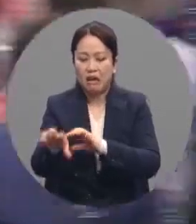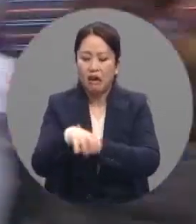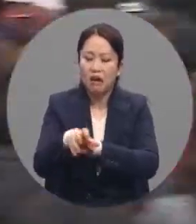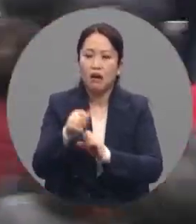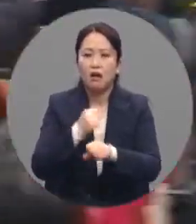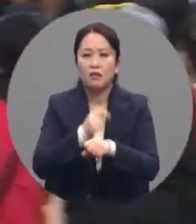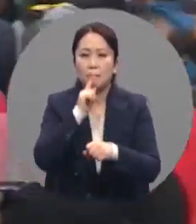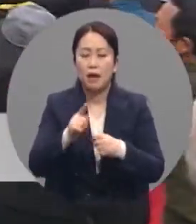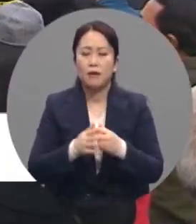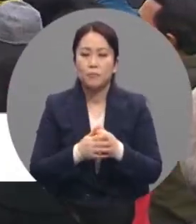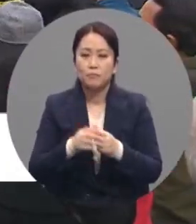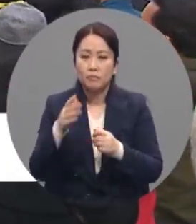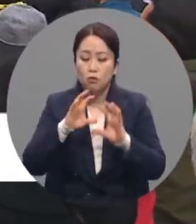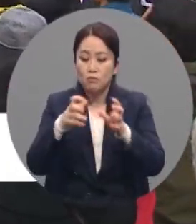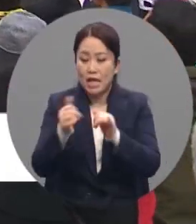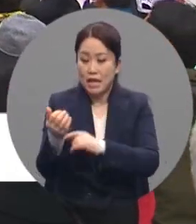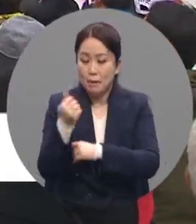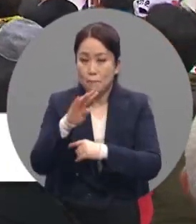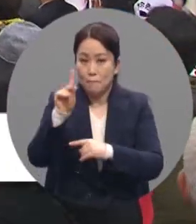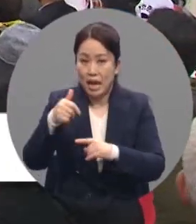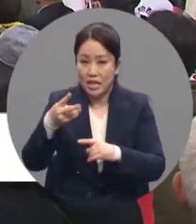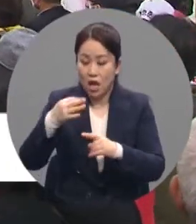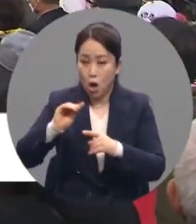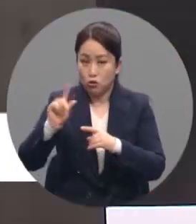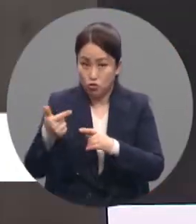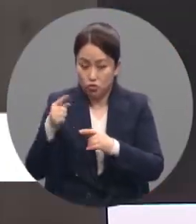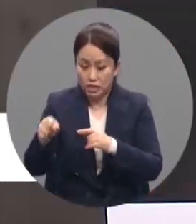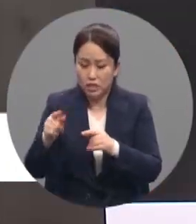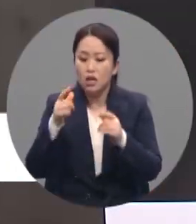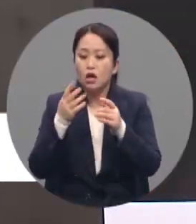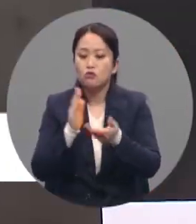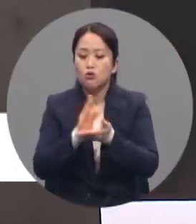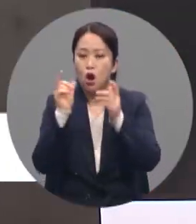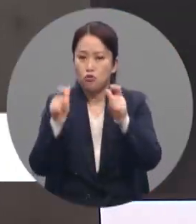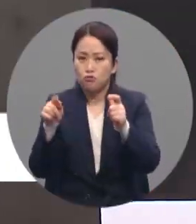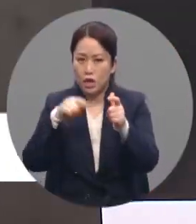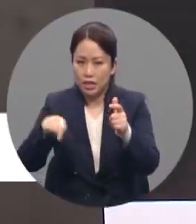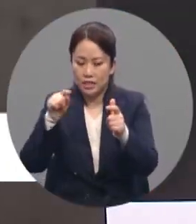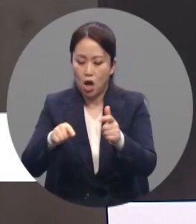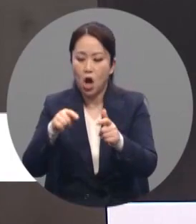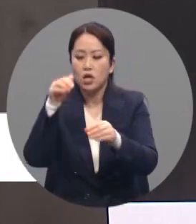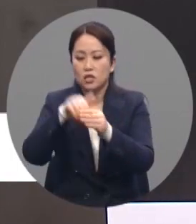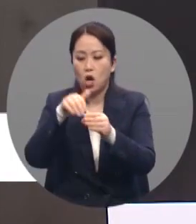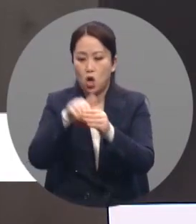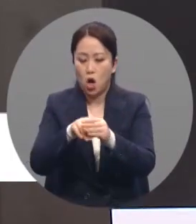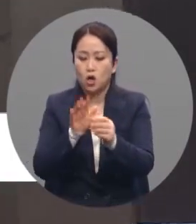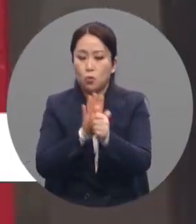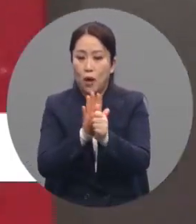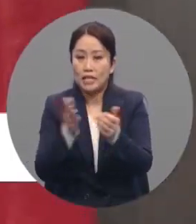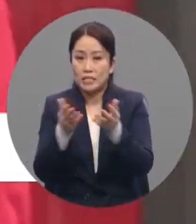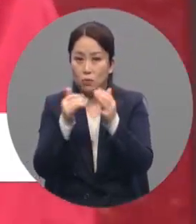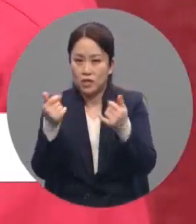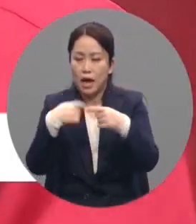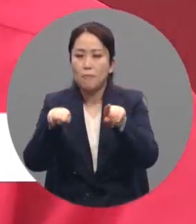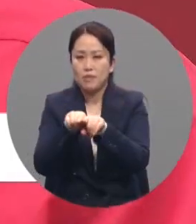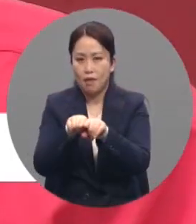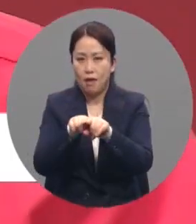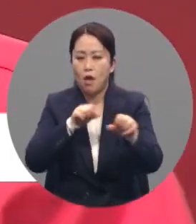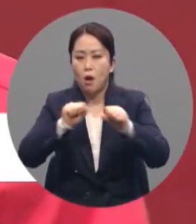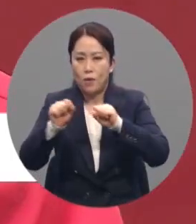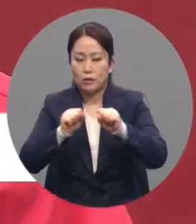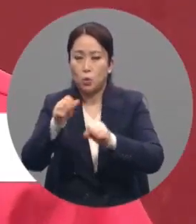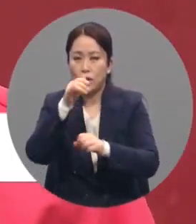박형준 후보는 수용구에서 선거 참모진과 함께 유세전에 나섰습니다. 민주당이 네거티브 공격으로